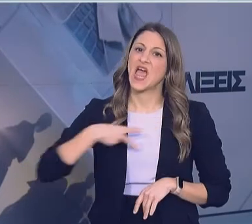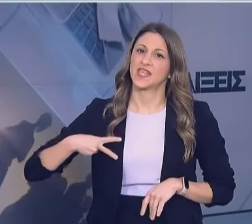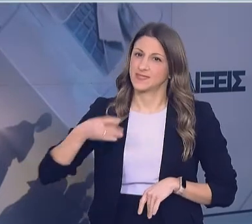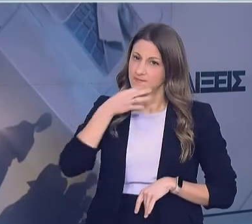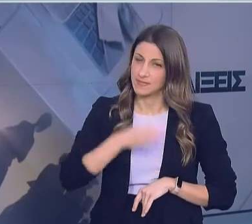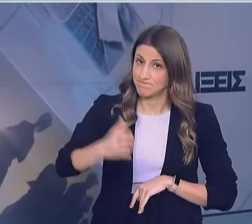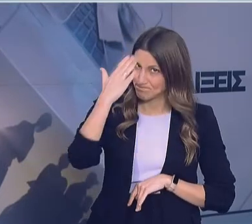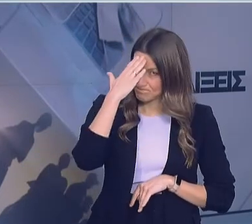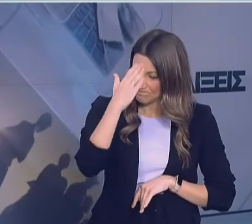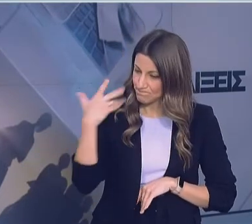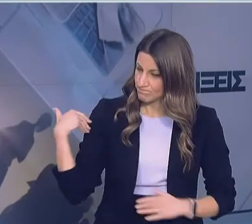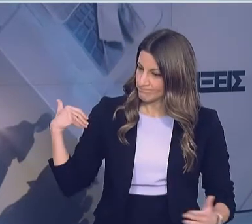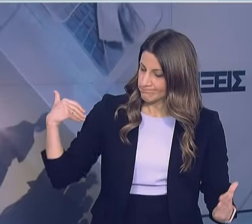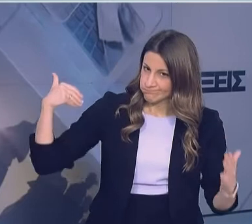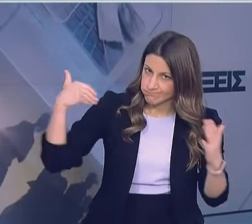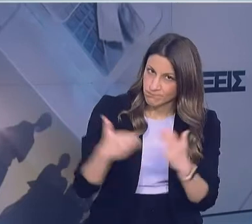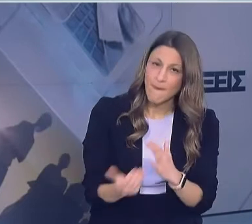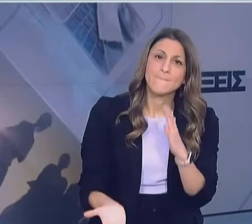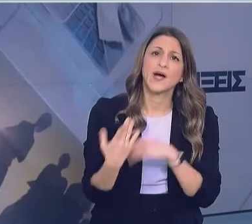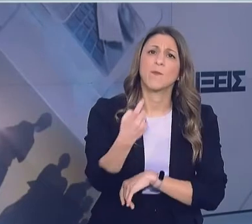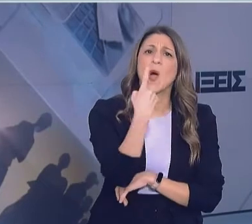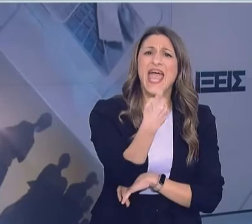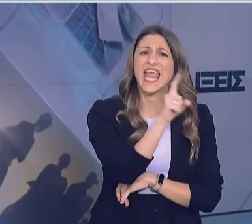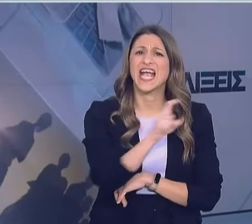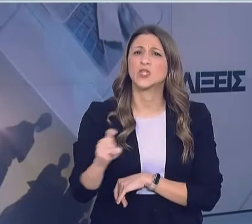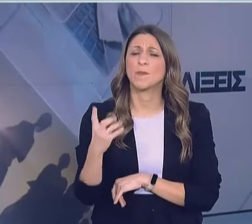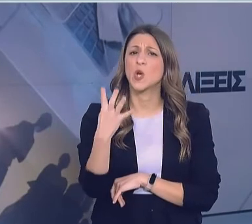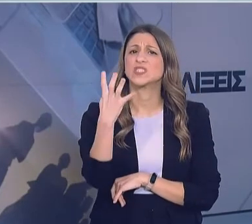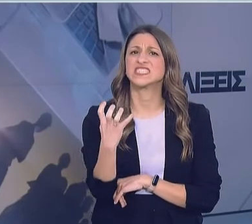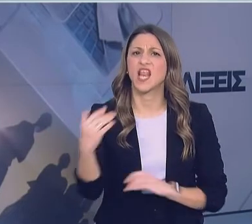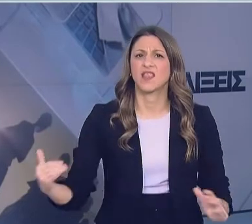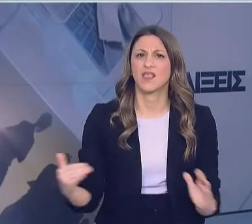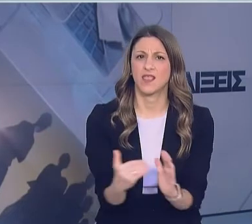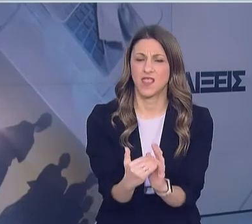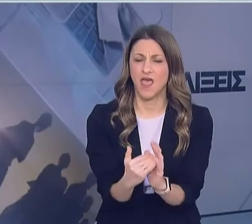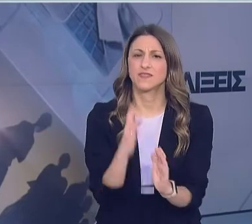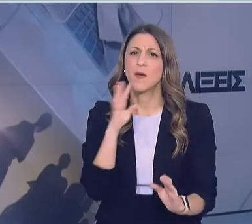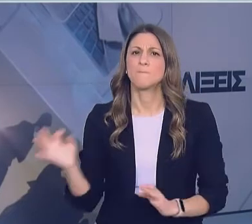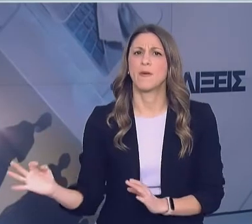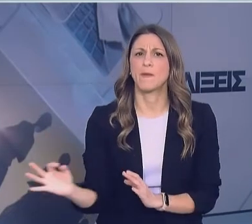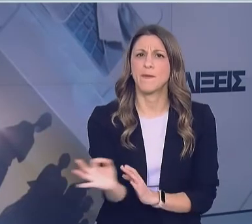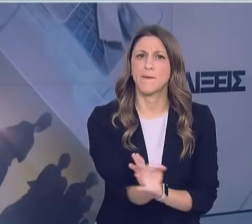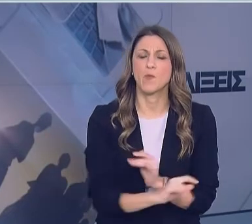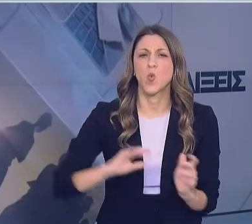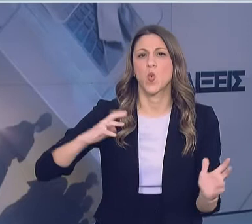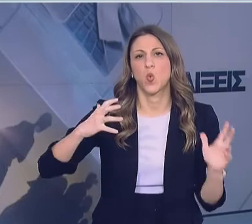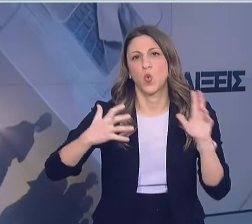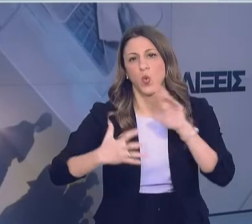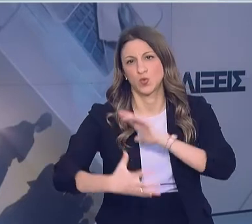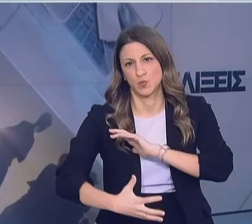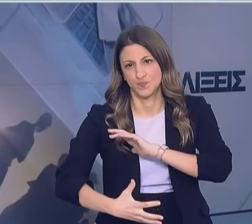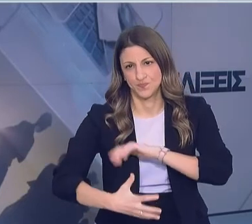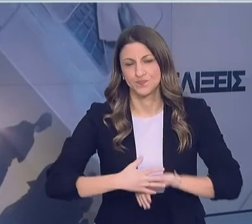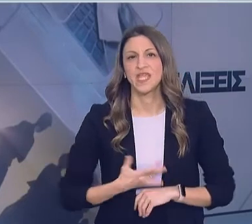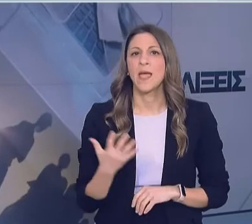Έως σήμερα, περισσότερα από 1.040.000 κρούσματα του νέου κορονοϊού έχουν καταγραφεί σε παγκόσμιο επίπεδο,